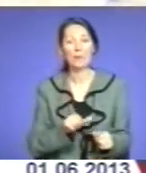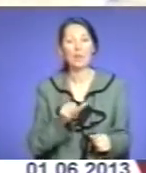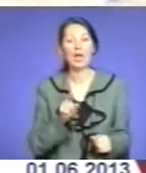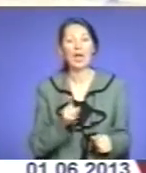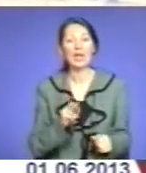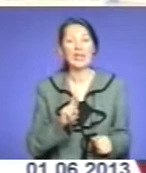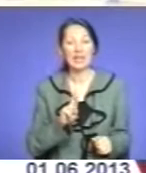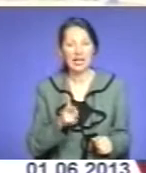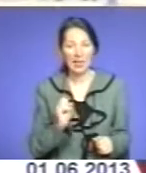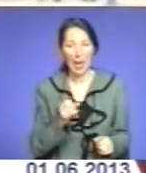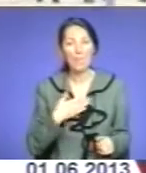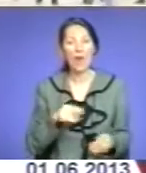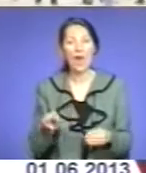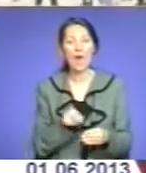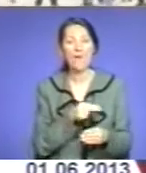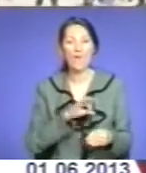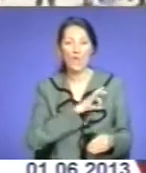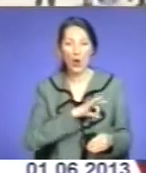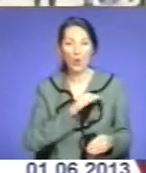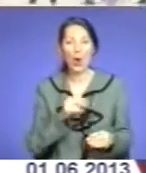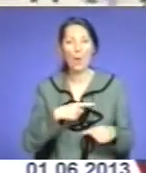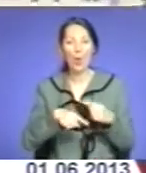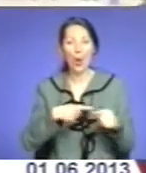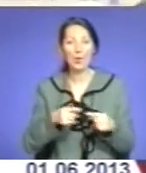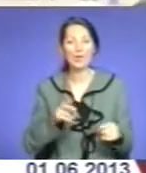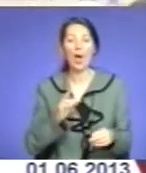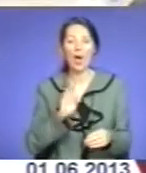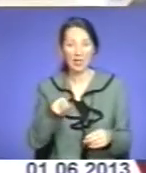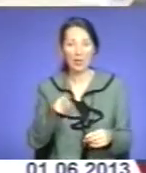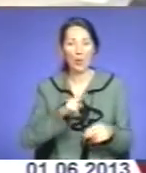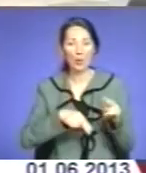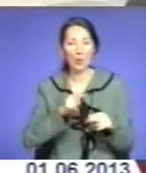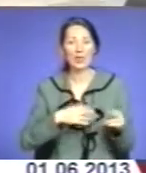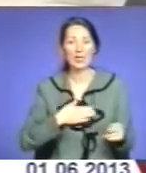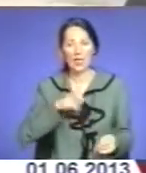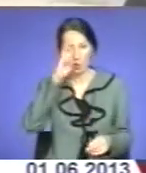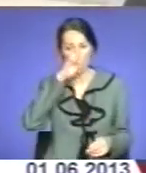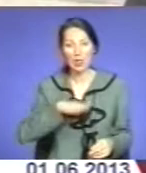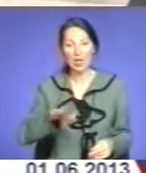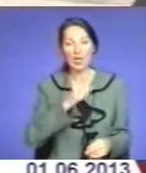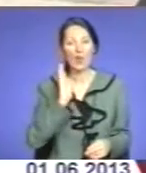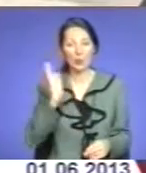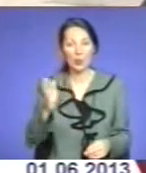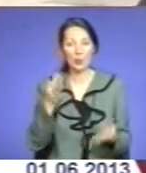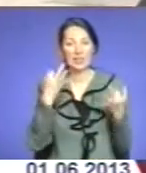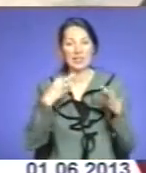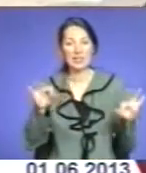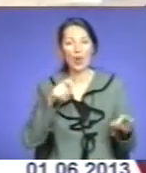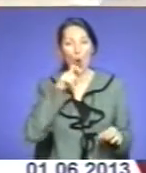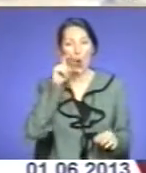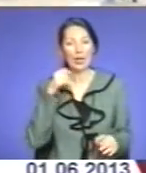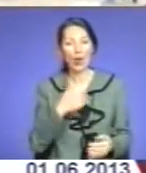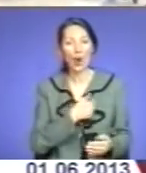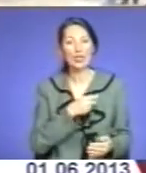виховуємо покоління, а їм розбудовувати в дальнішому нашу державу, незалежну Україну. Я хотів би сказати, що